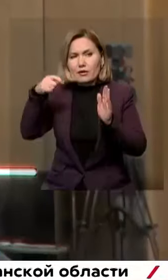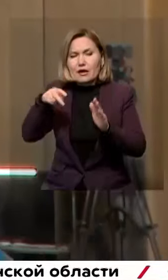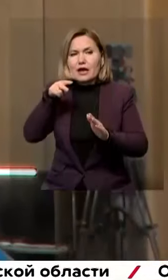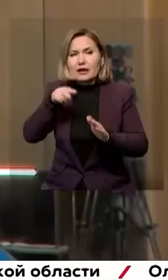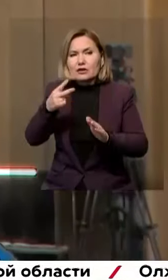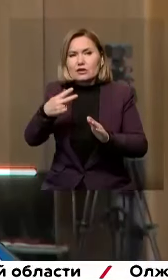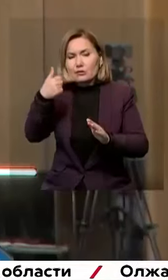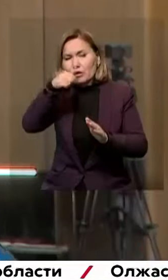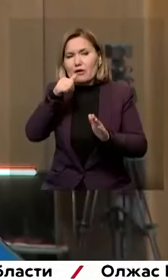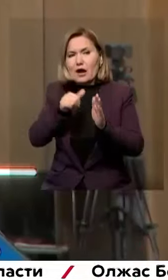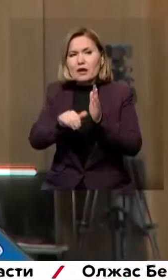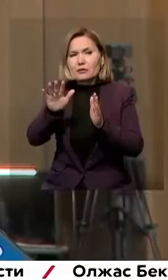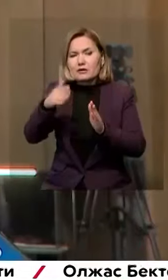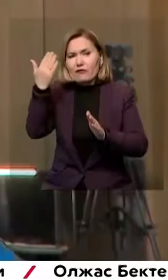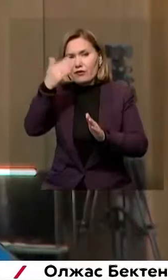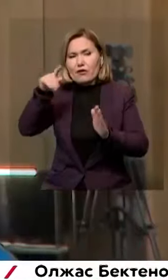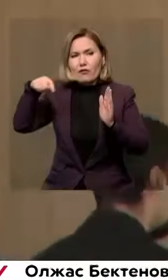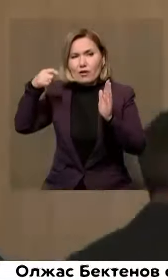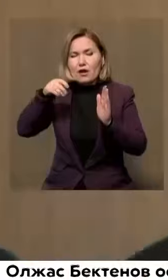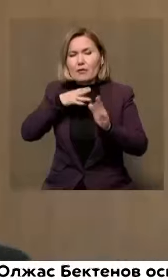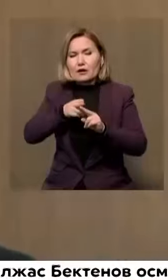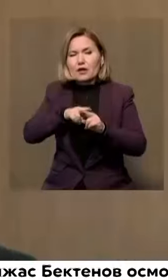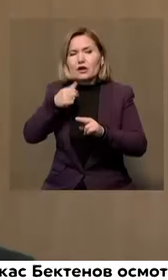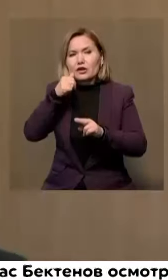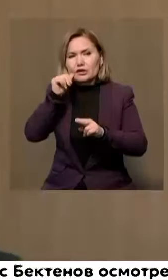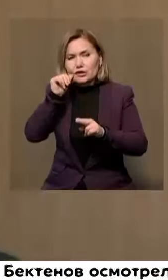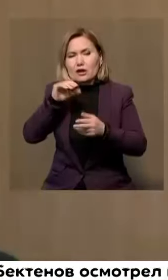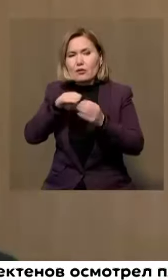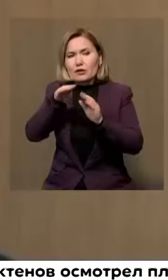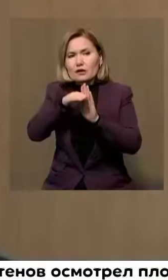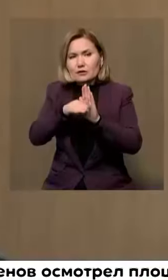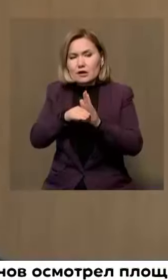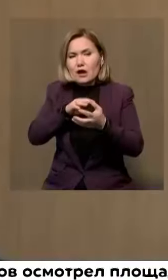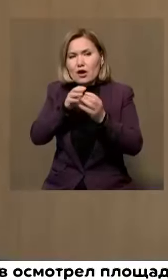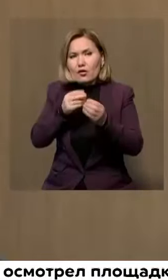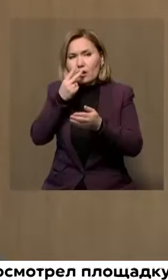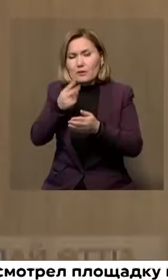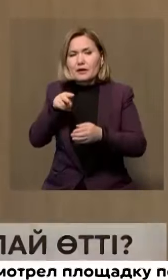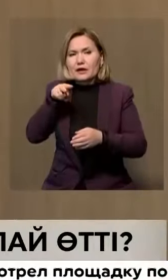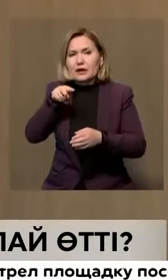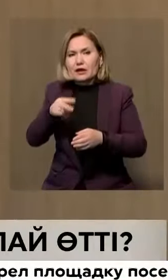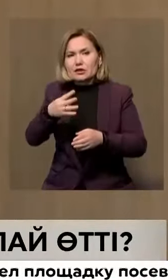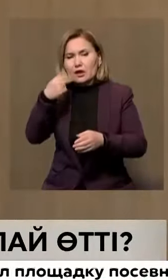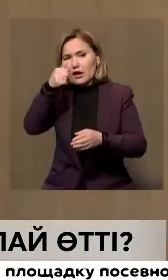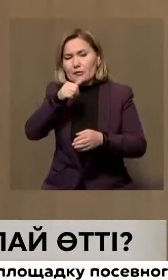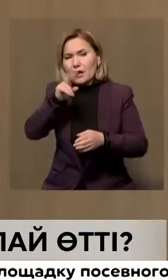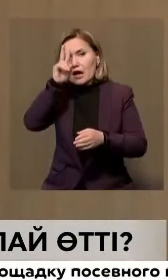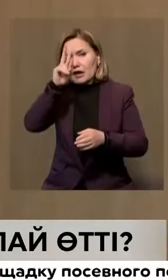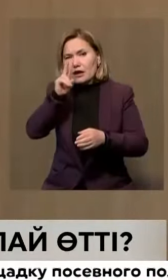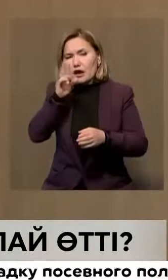2023 жылы 65 кино шыққан прокатқа. Кеше ғана статистиканы білдім, осы 2024-тің